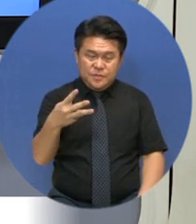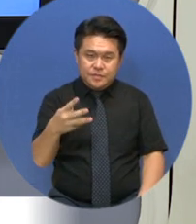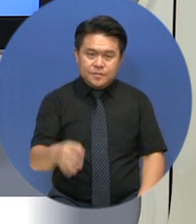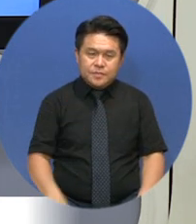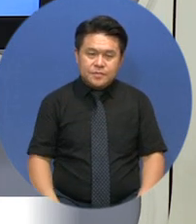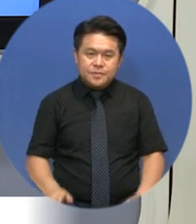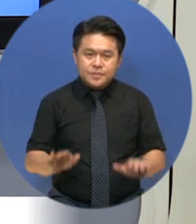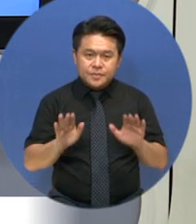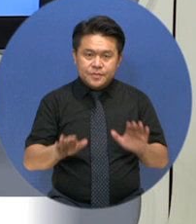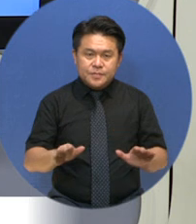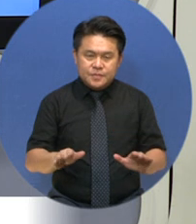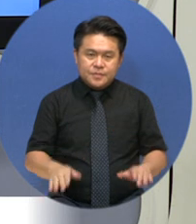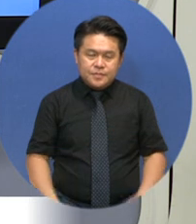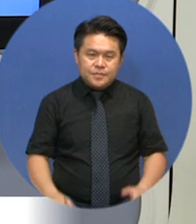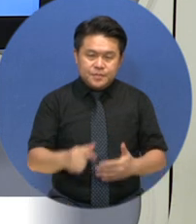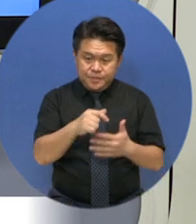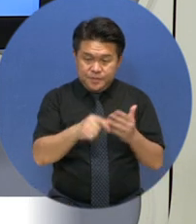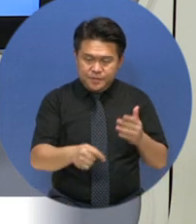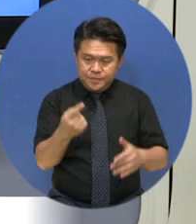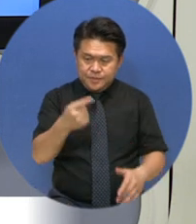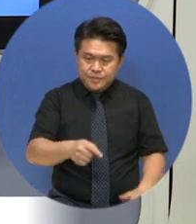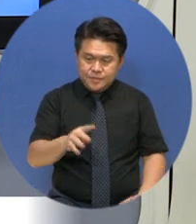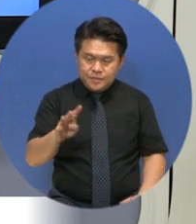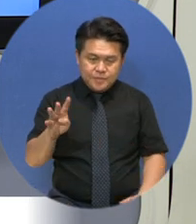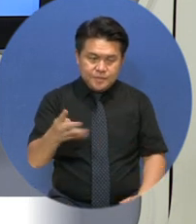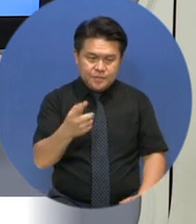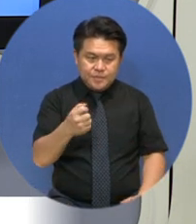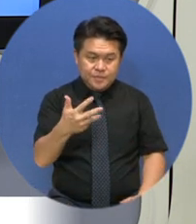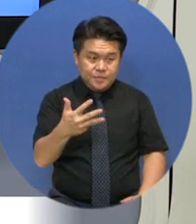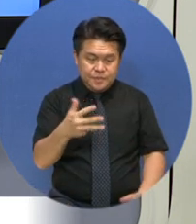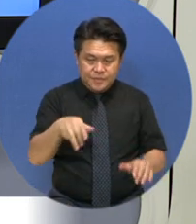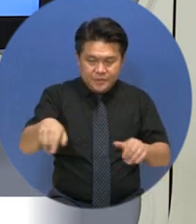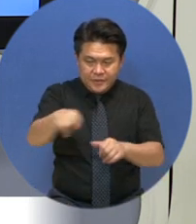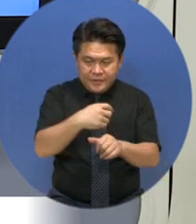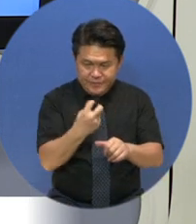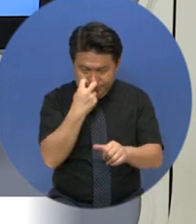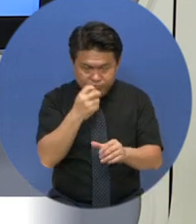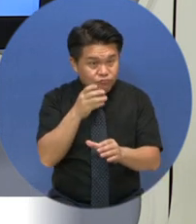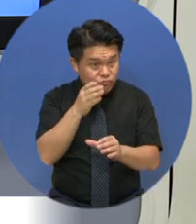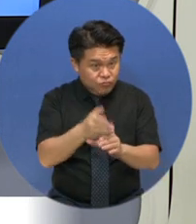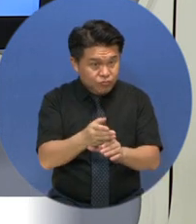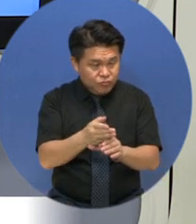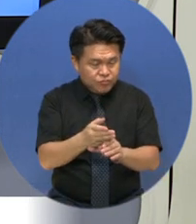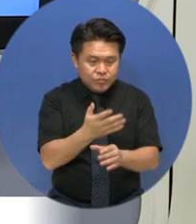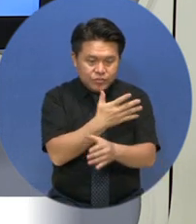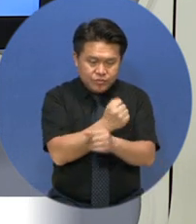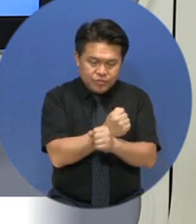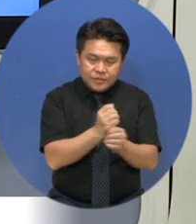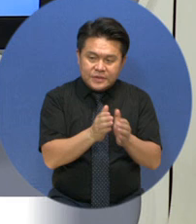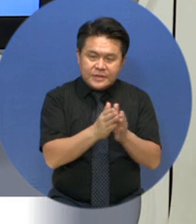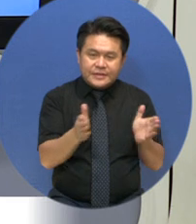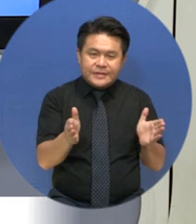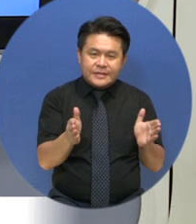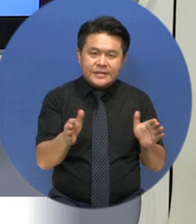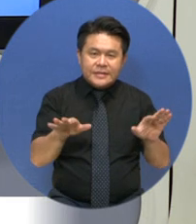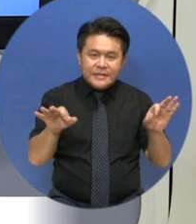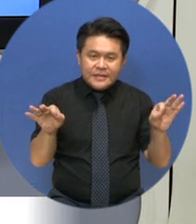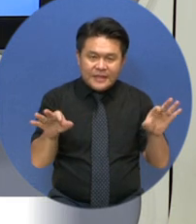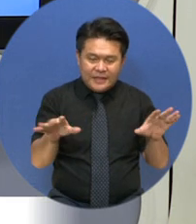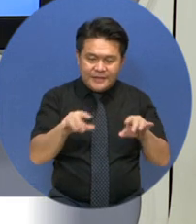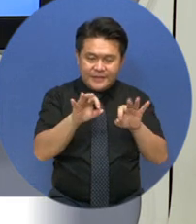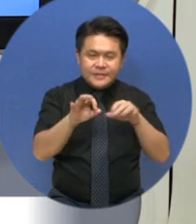68개의 상품을 대상으로 심사 과정을 진행하고 있었지만 그 예약과 시행을 잠정 중단하기로